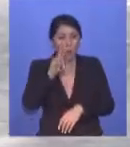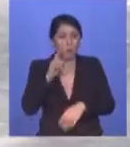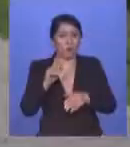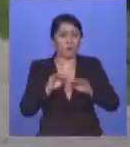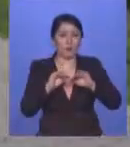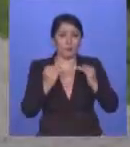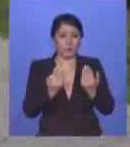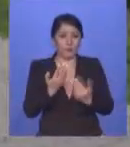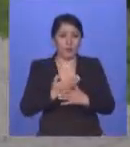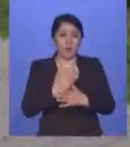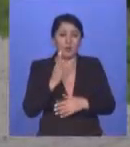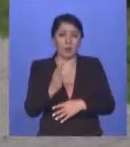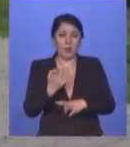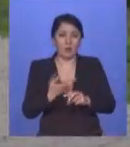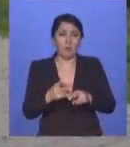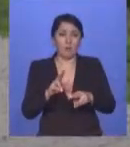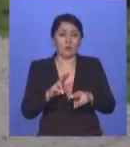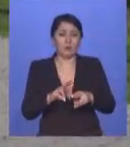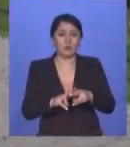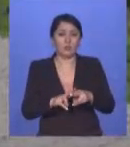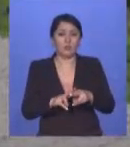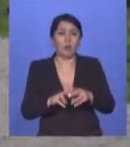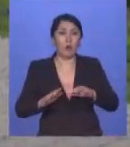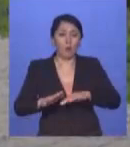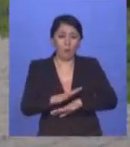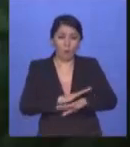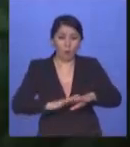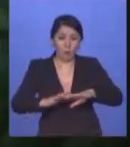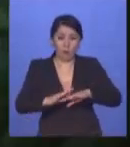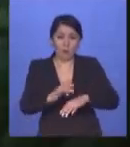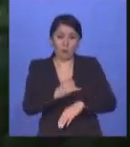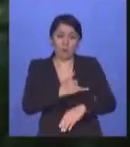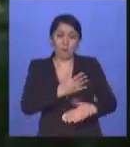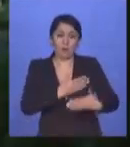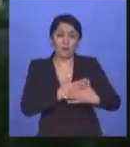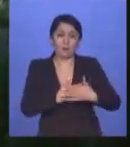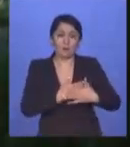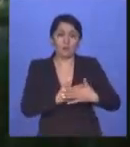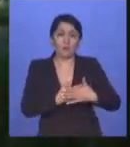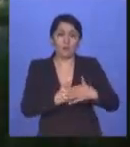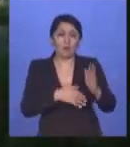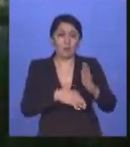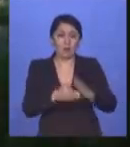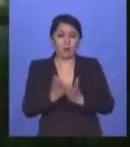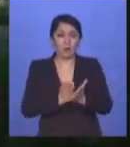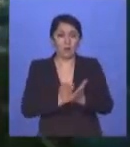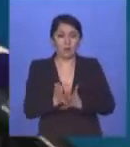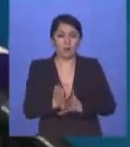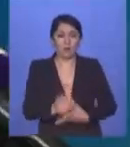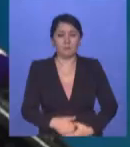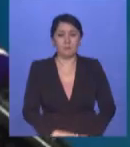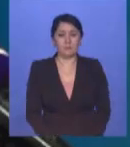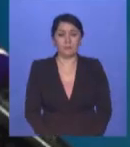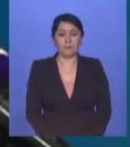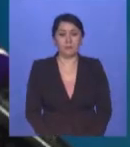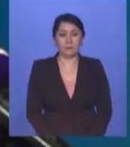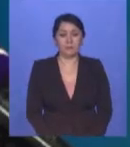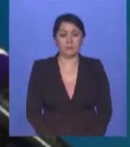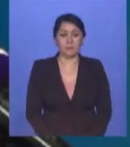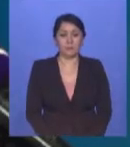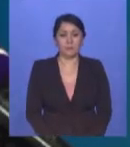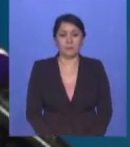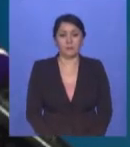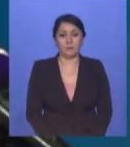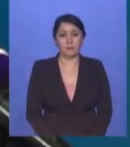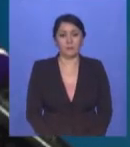құруына көмектеседі. Сондай-ақ олардың қоғамдық мәдени өмірге белсенді қатысуын ынталандыруға бағытталған. Это обеспечение